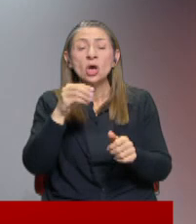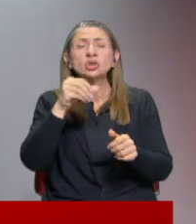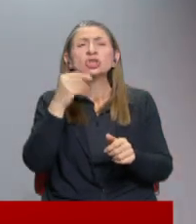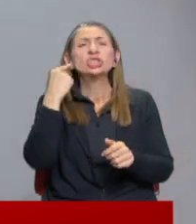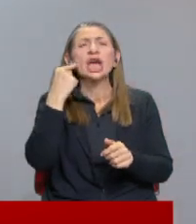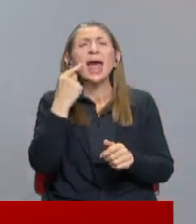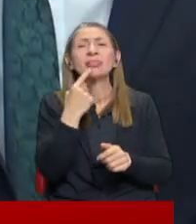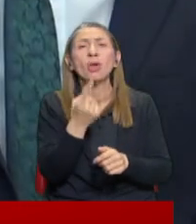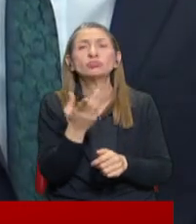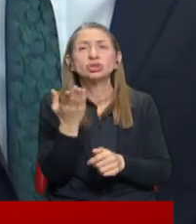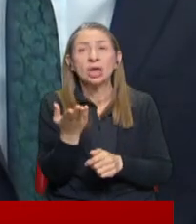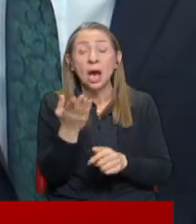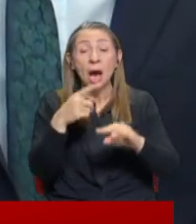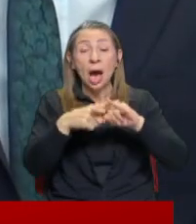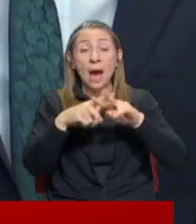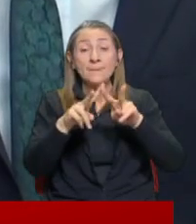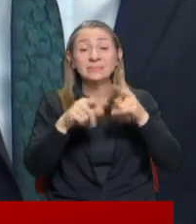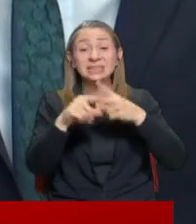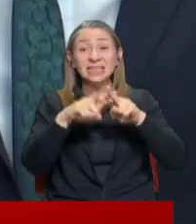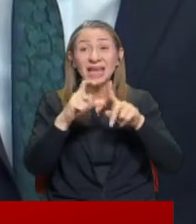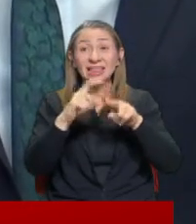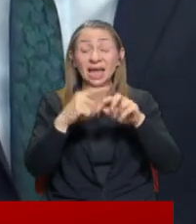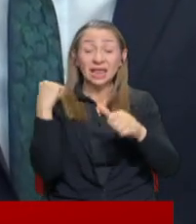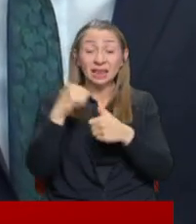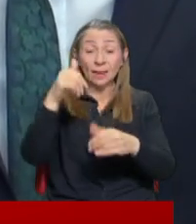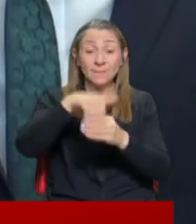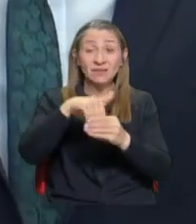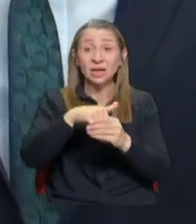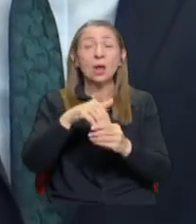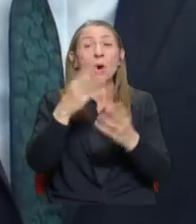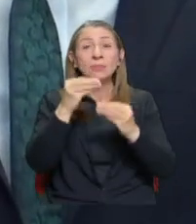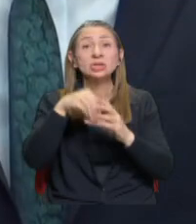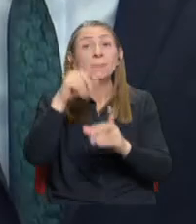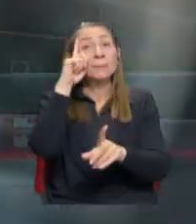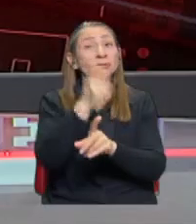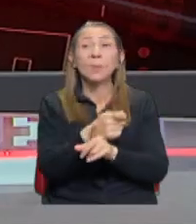şekeri savunması yapmıştı. Hamza Dağ da yeniden milletvekili olmak için başvuru yaptı.